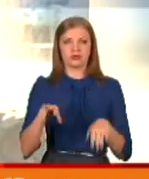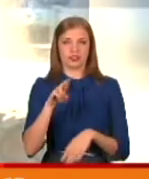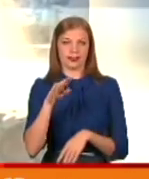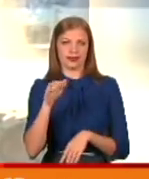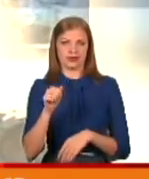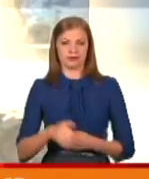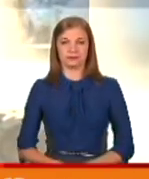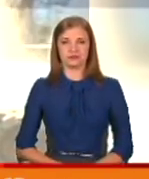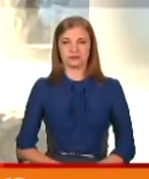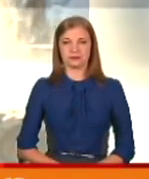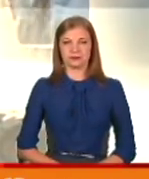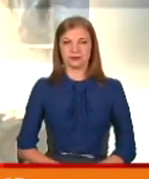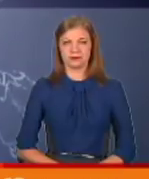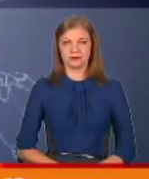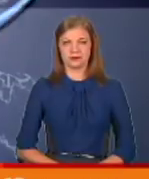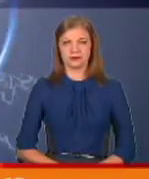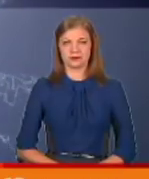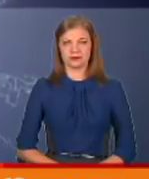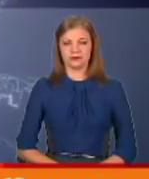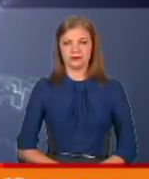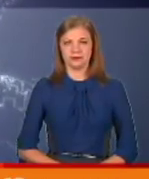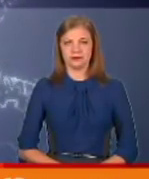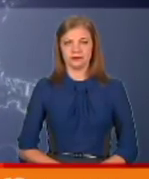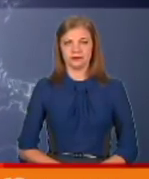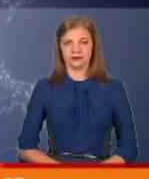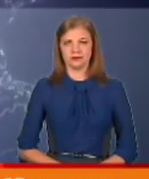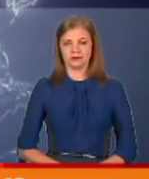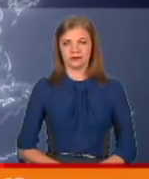Дмитро Литвиненко, програма «Вікна», СТБ.